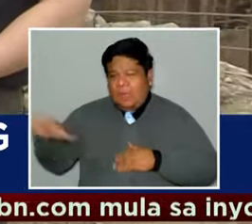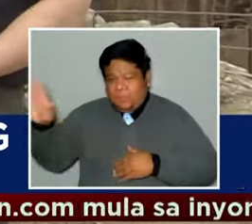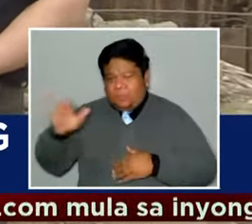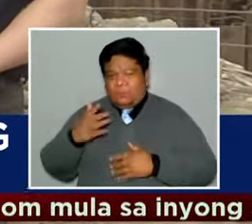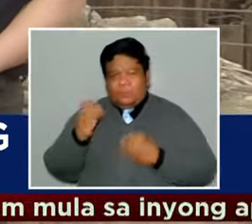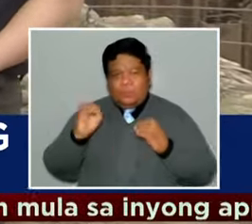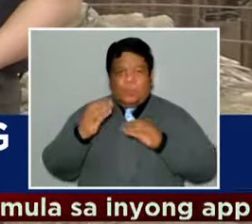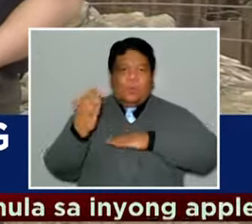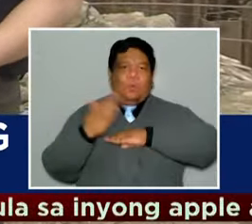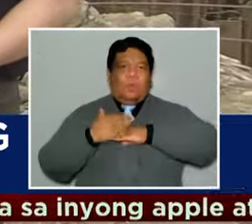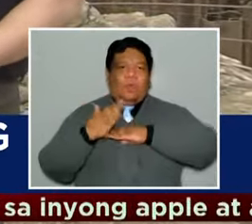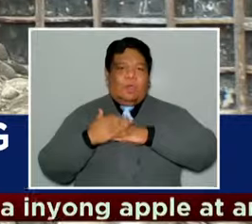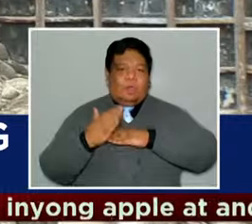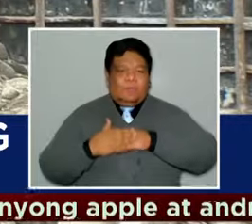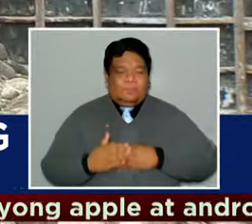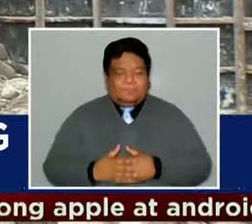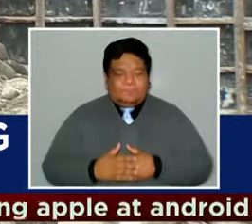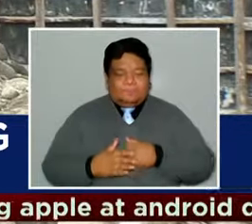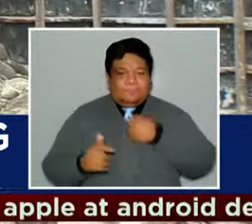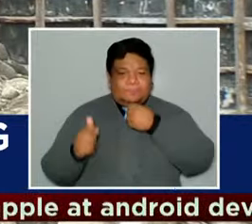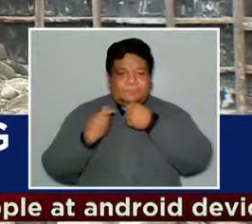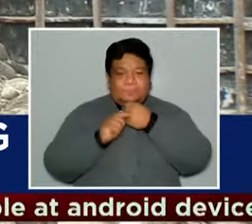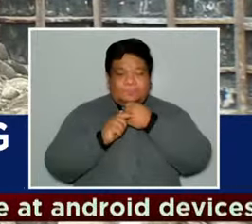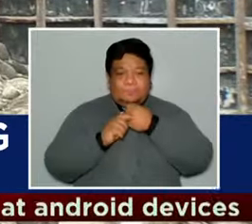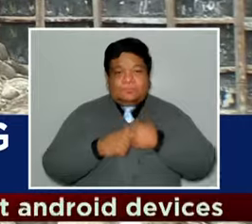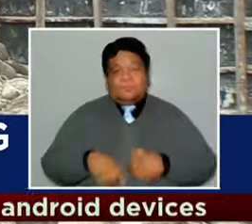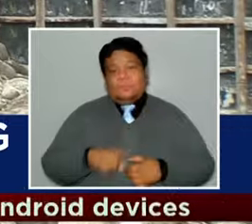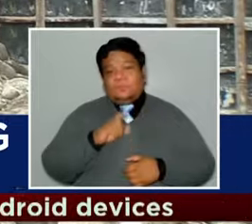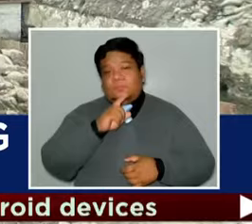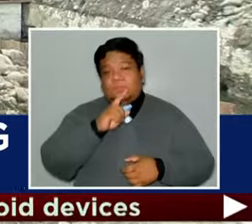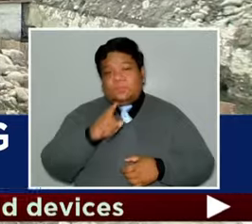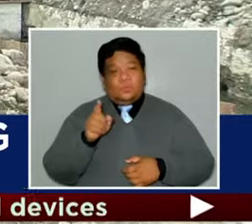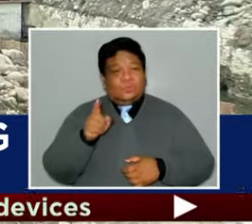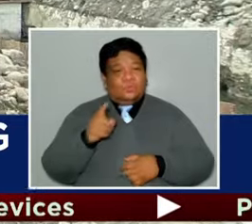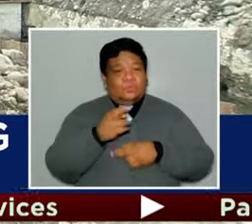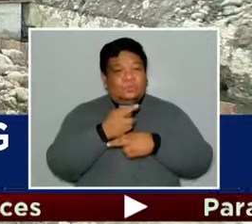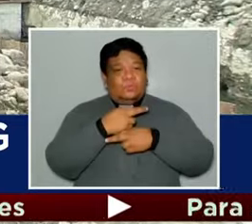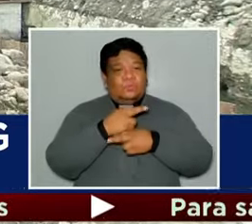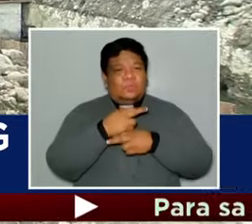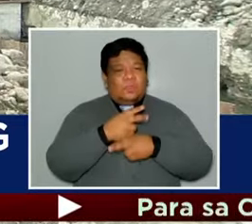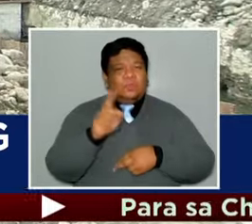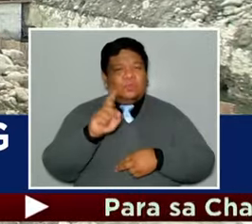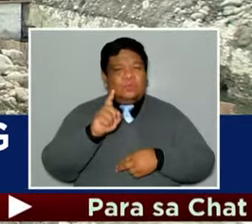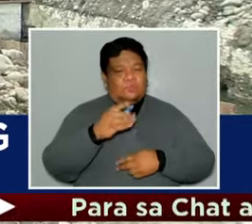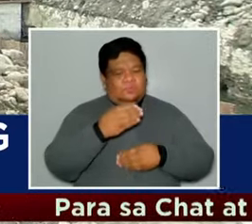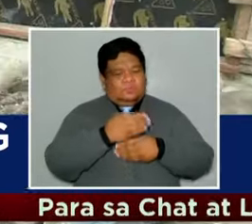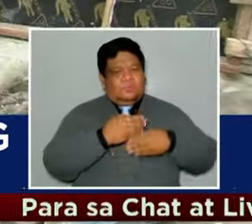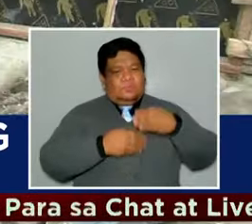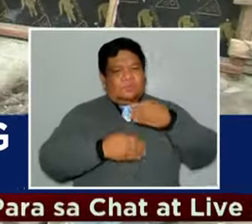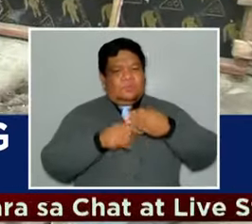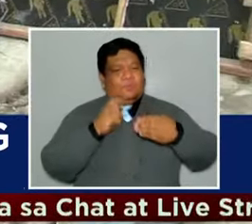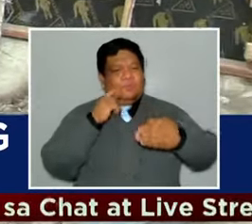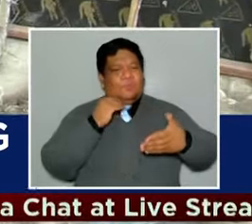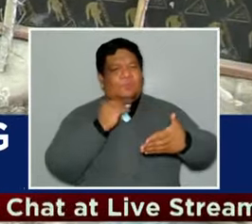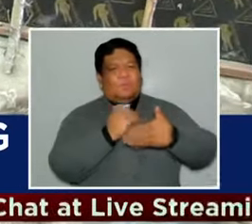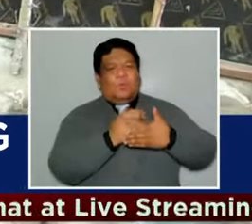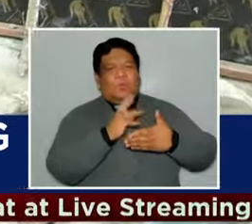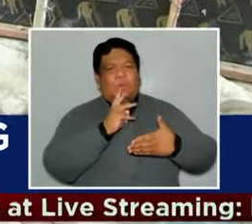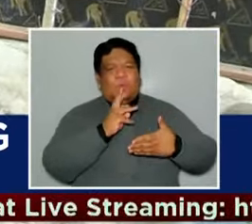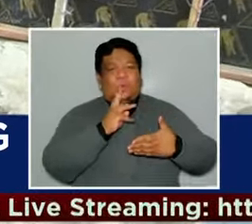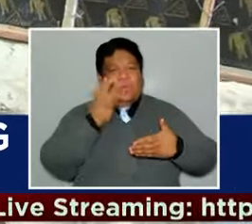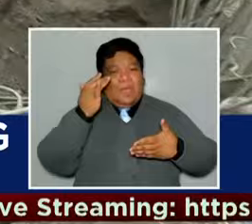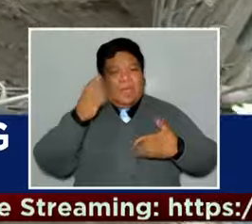Rizal Irrigation Management Office, kinukumpuni ng mga construction worker ang riprap matapos masira dahil sa sunod-sunod na pagbaha